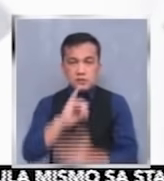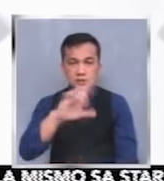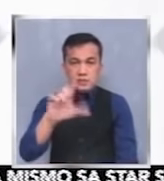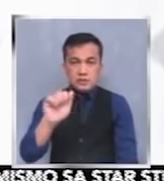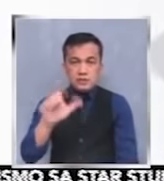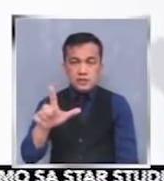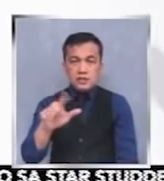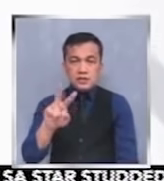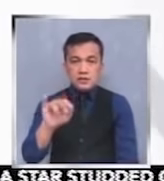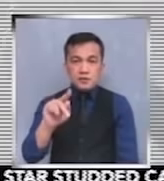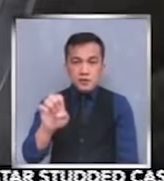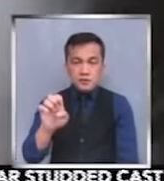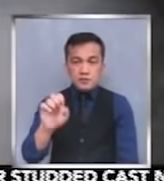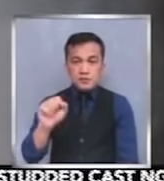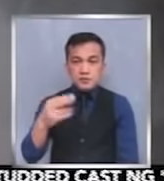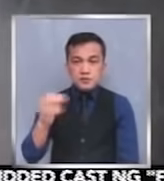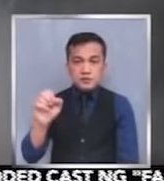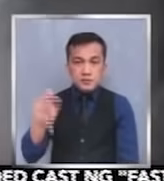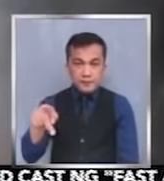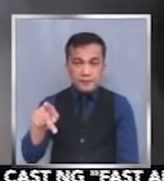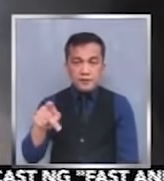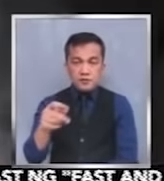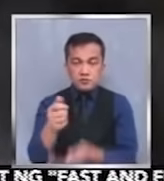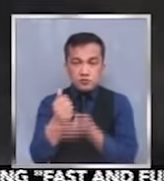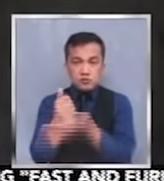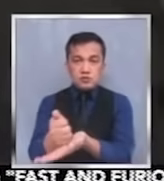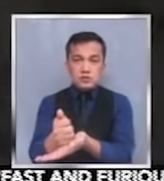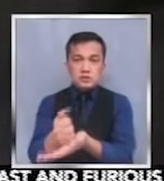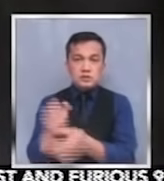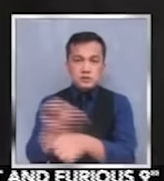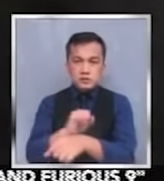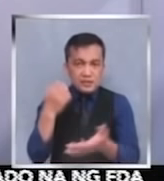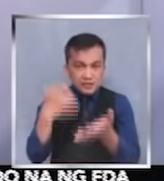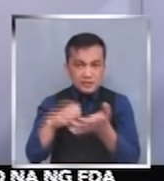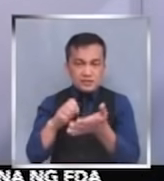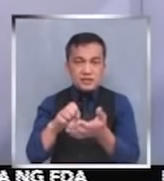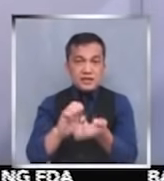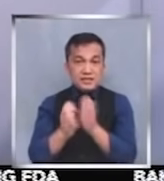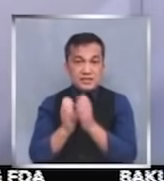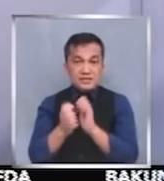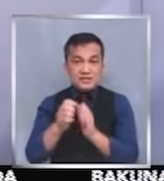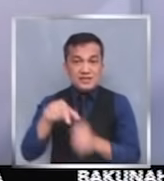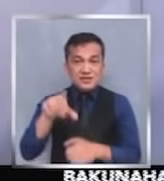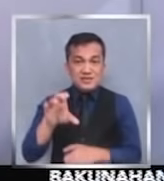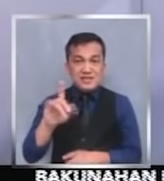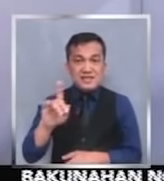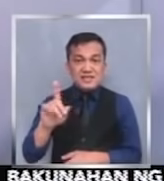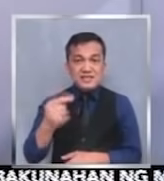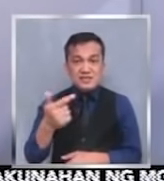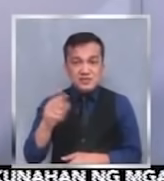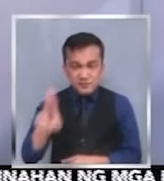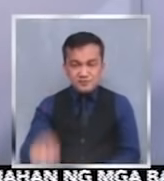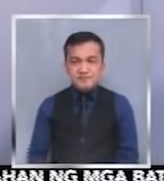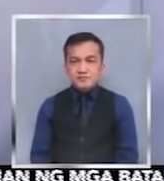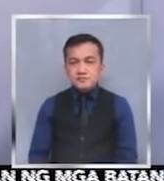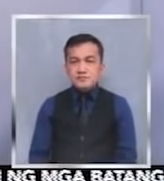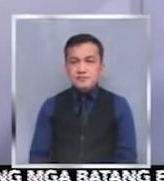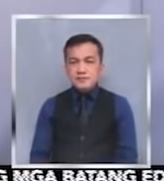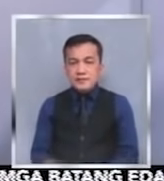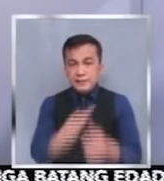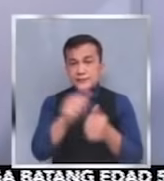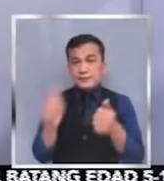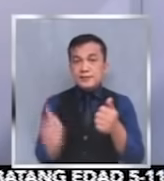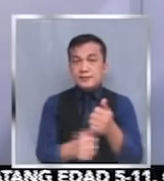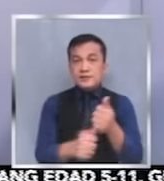Matulungan natin yung industriya. June Veneracion, Nakatutok, 24 Oras. Sa ilalim ng batas, maaaring tumanggap